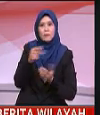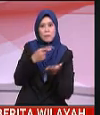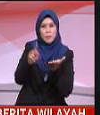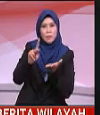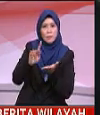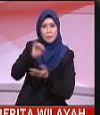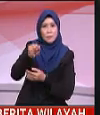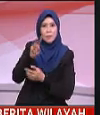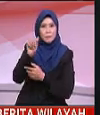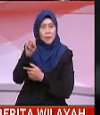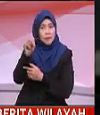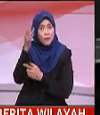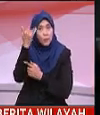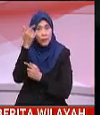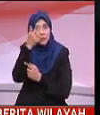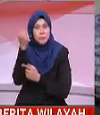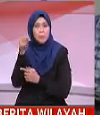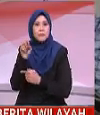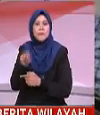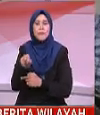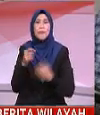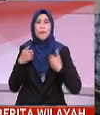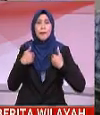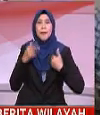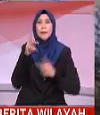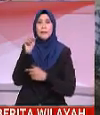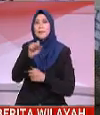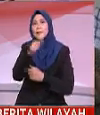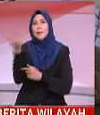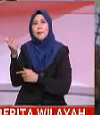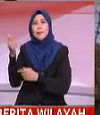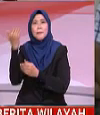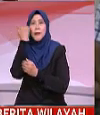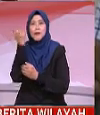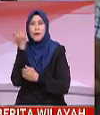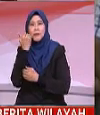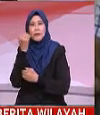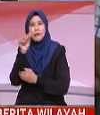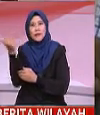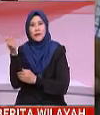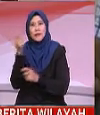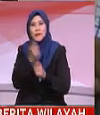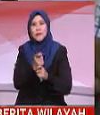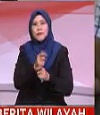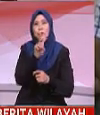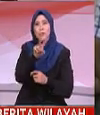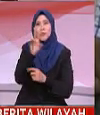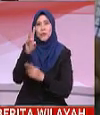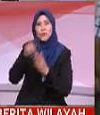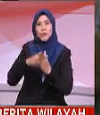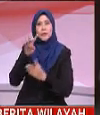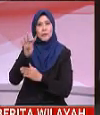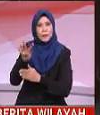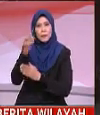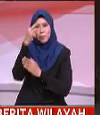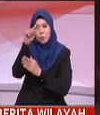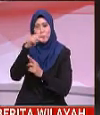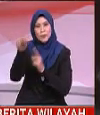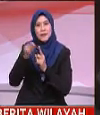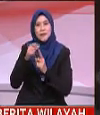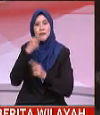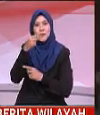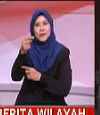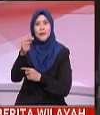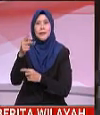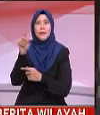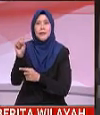diikat jamin memandangkan ia turut mempunyai kes lain di Mahkamah Session dan menetapkan 27 April ini sebagai tarikh sebutan kes